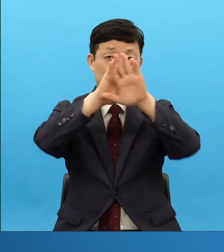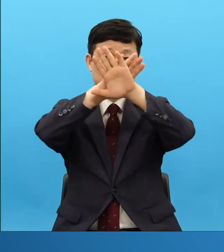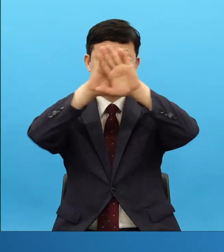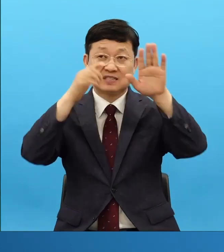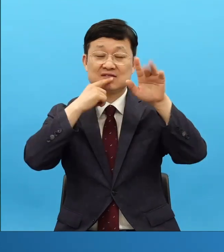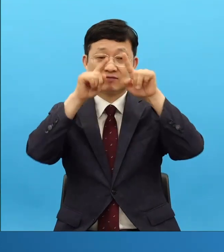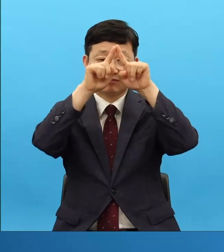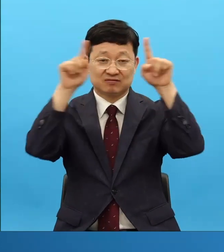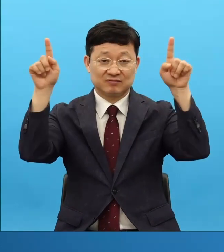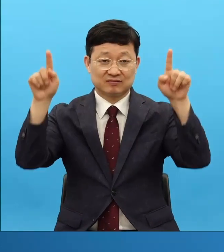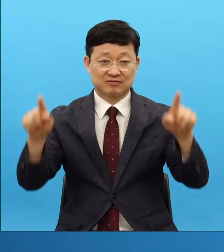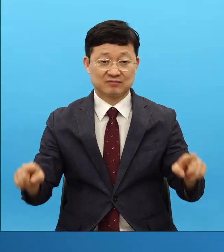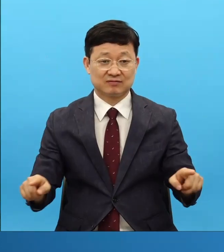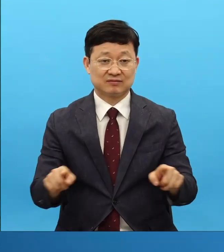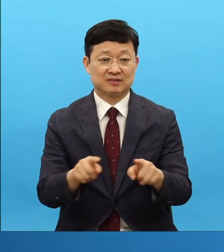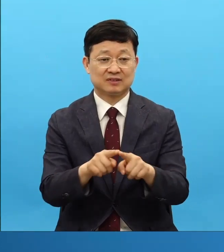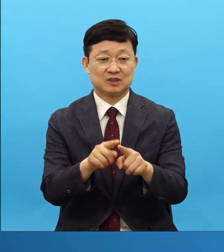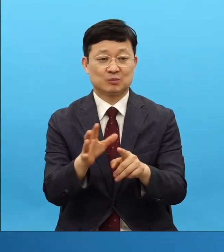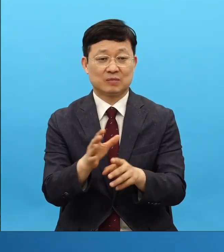하늘의